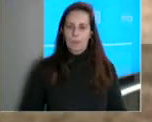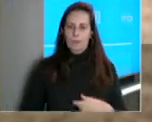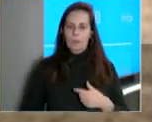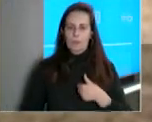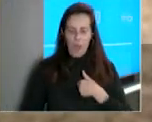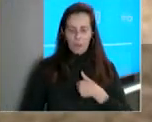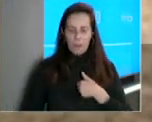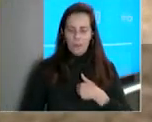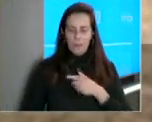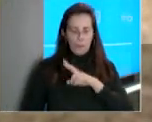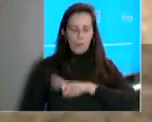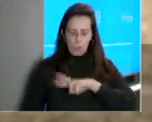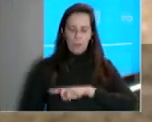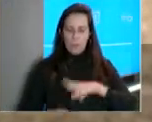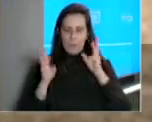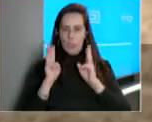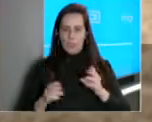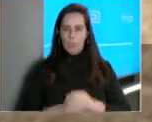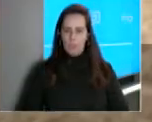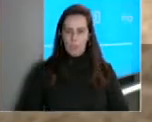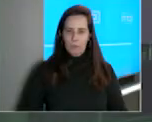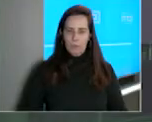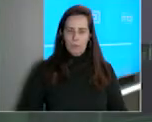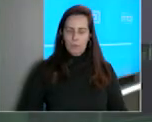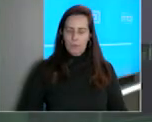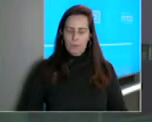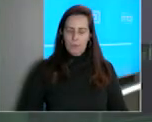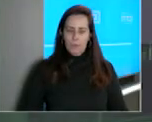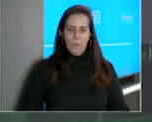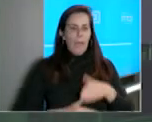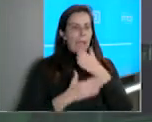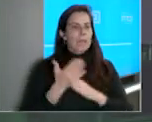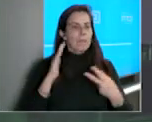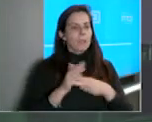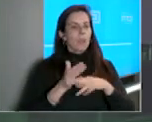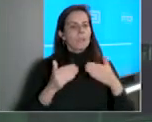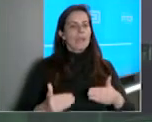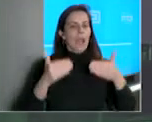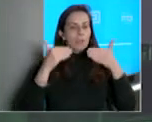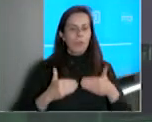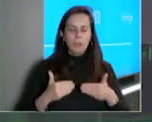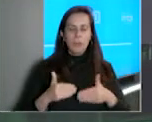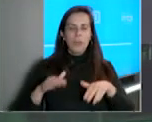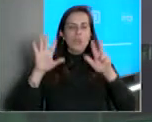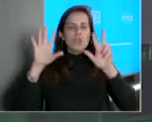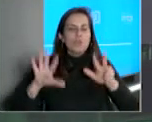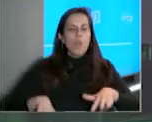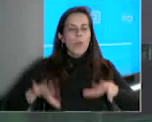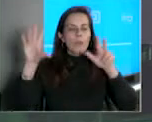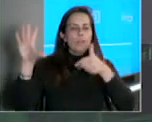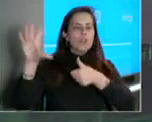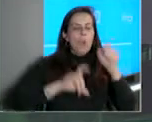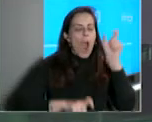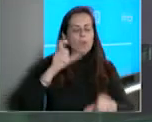חוסר הזדהות עם הגיהנום שעוברים תושבי סדרות כרגע. כחלק מתוכנית ההתנתקות פונו